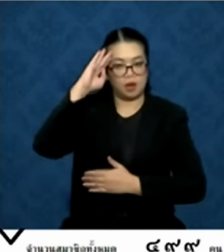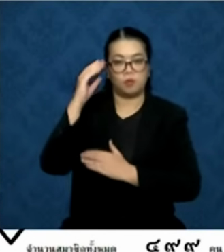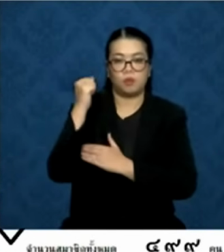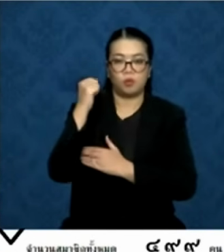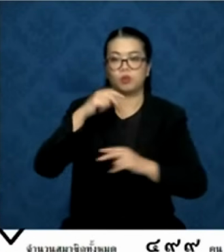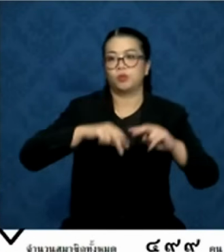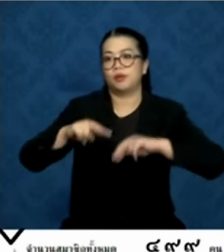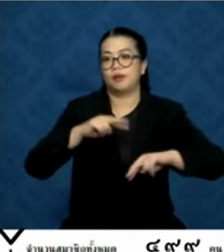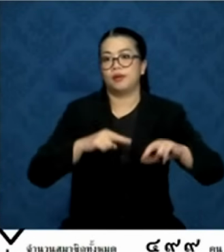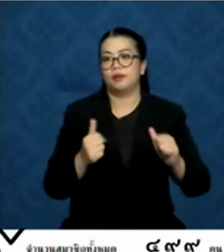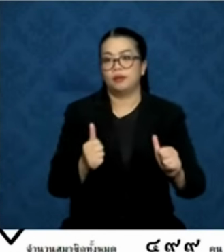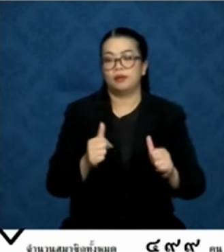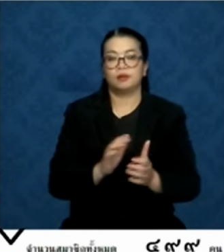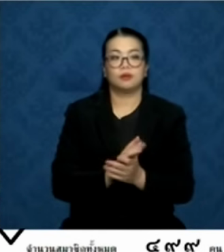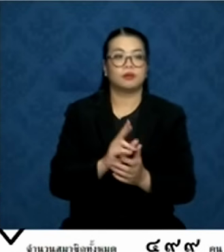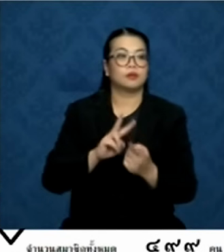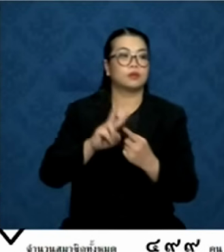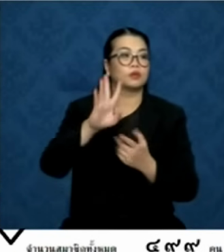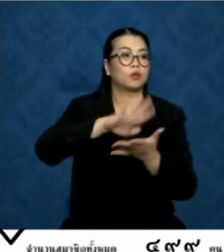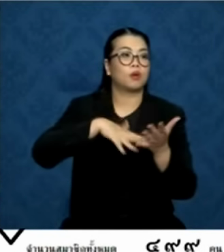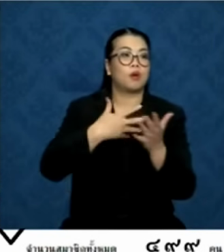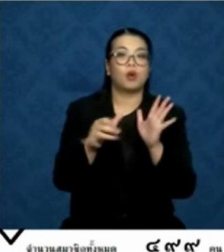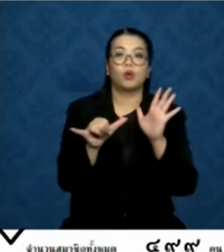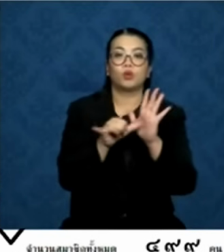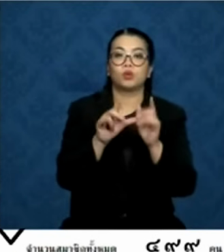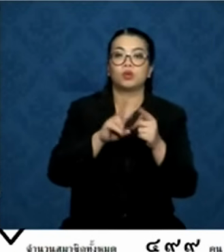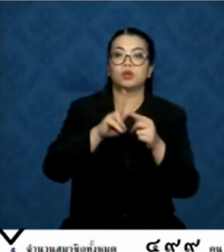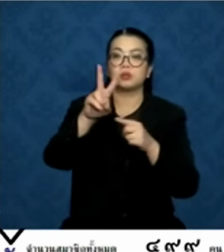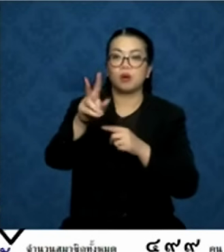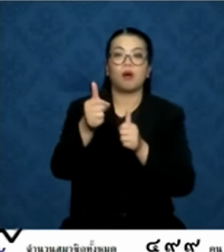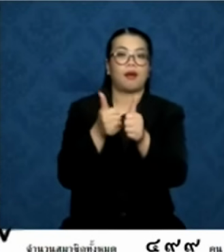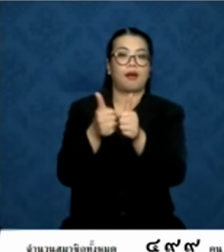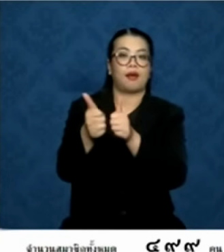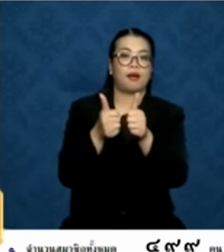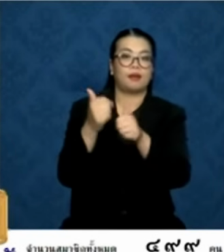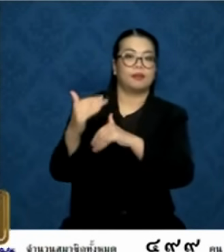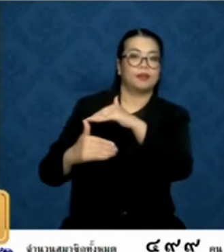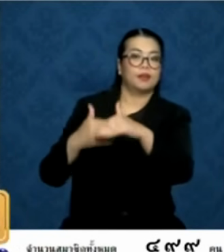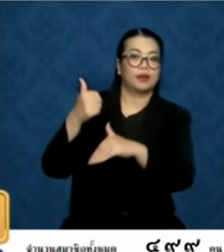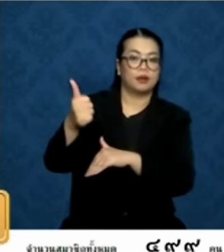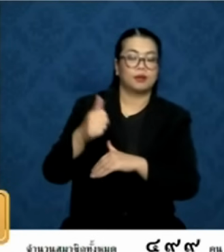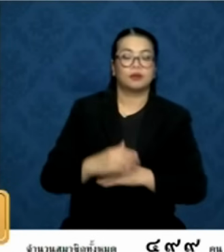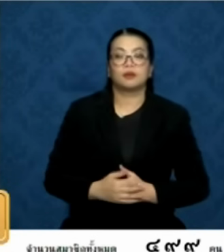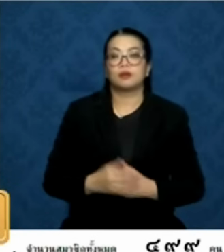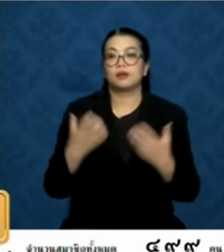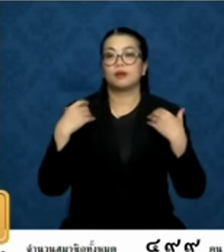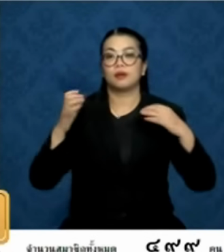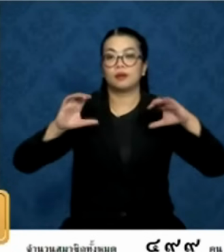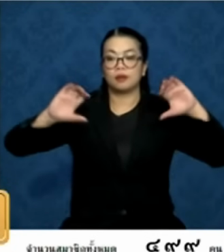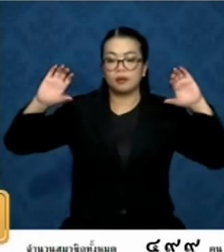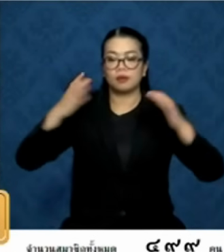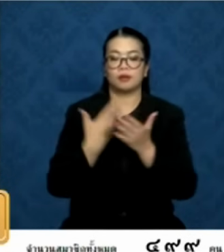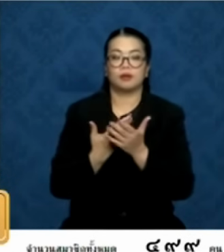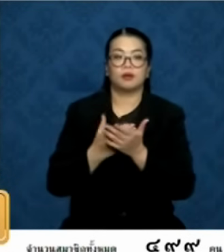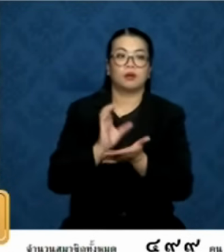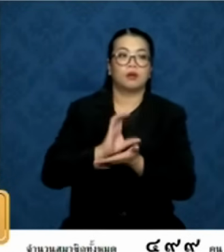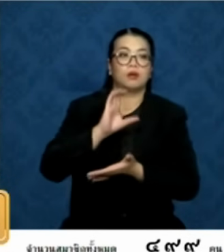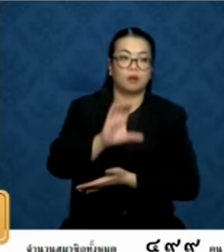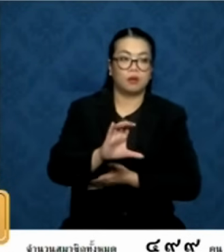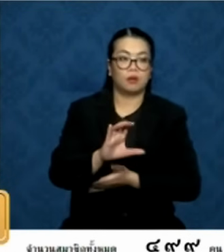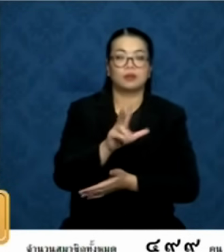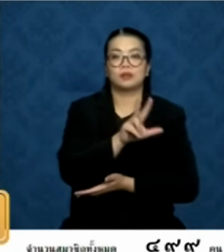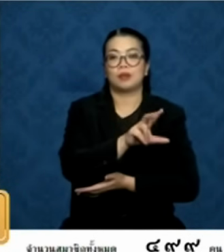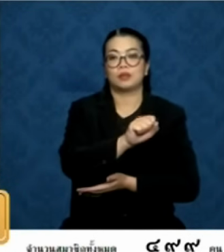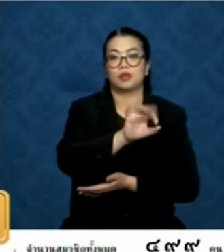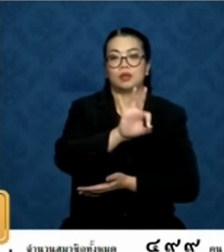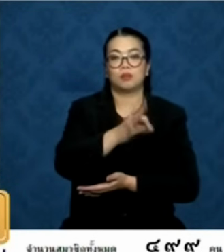ยุทธศาสตร์ที่2ด้านการสร้างความสามารถในการแข่งขันรัฐบาลได้จัดสรรงบประมาณรายจ่ายจำนวน